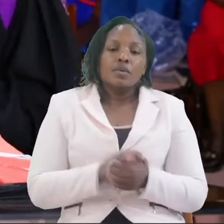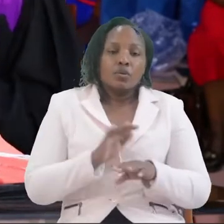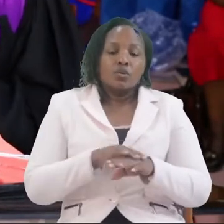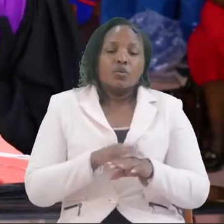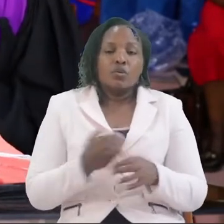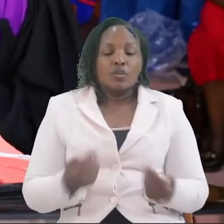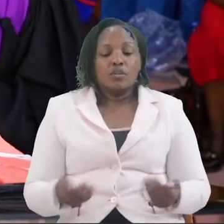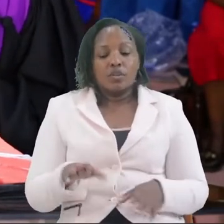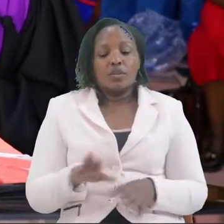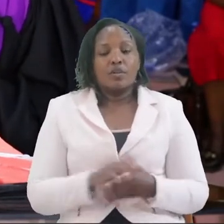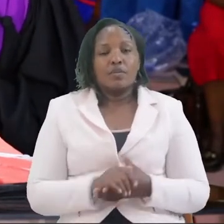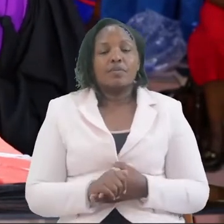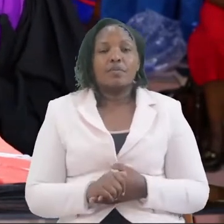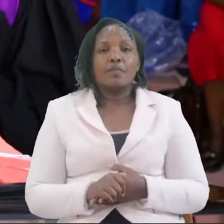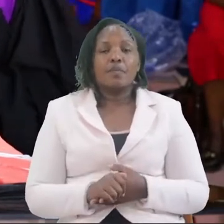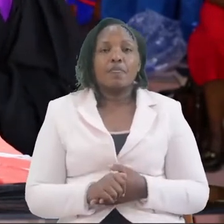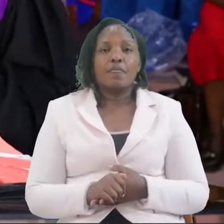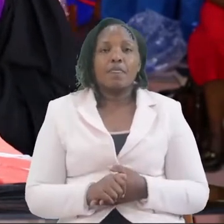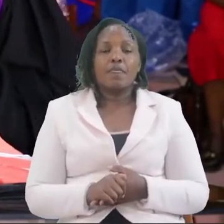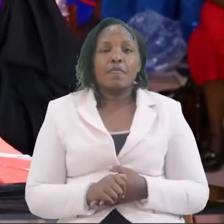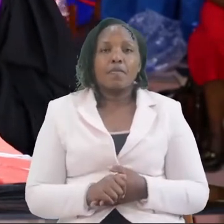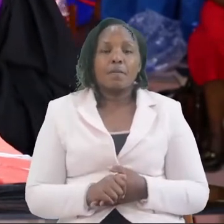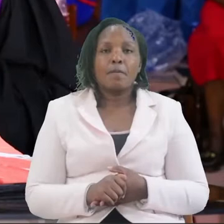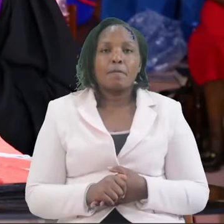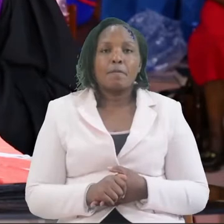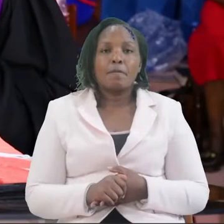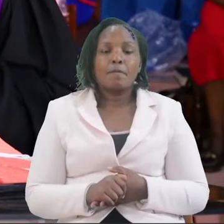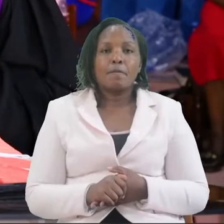mazuri ambayo nataka kuyataja.